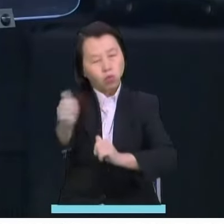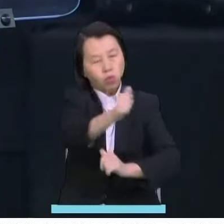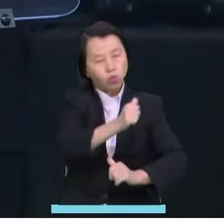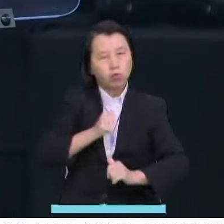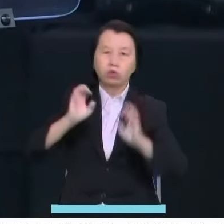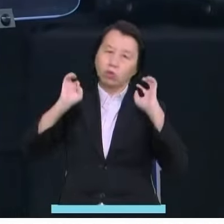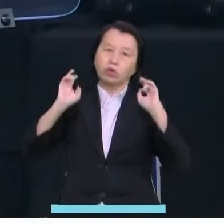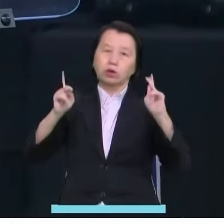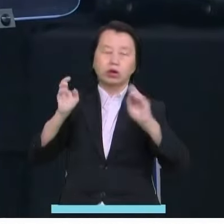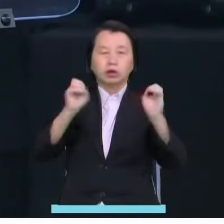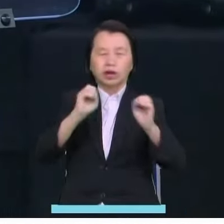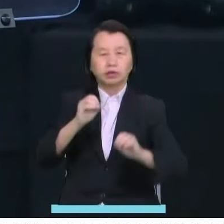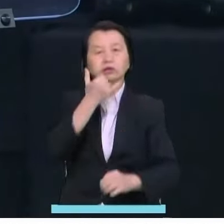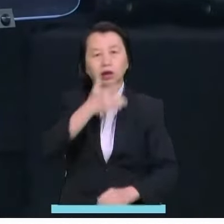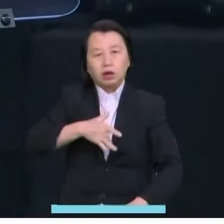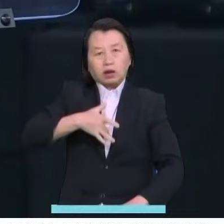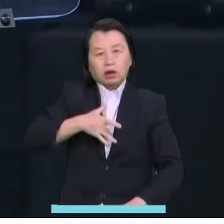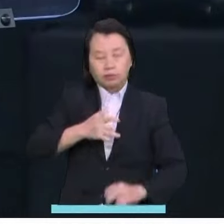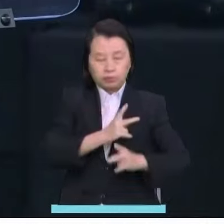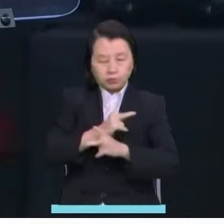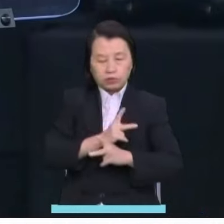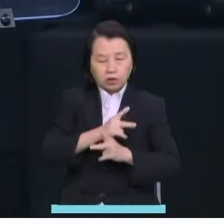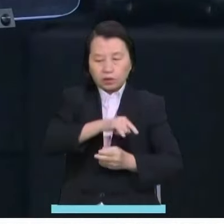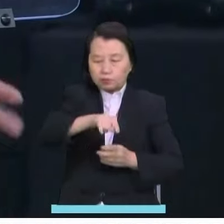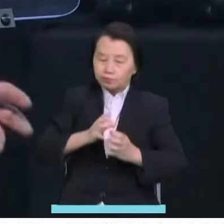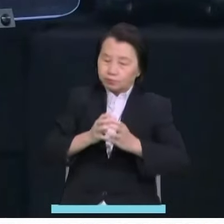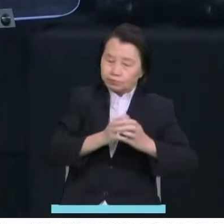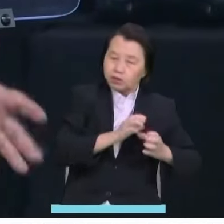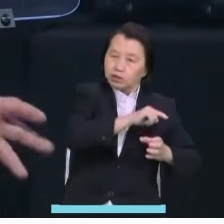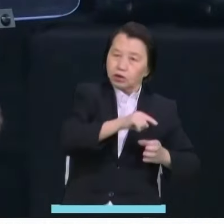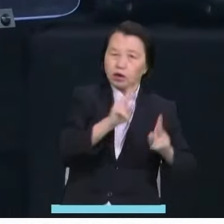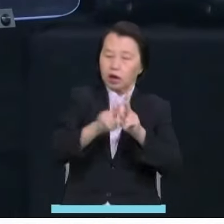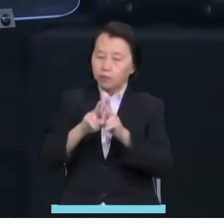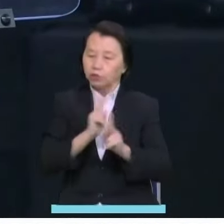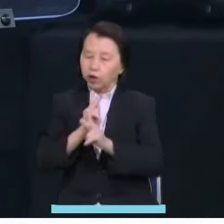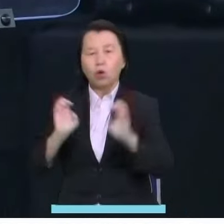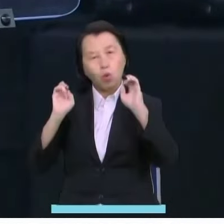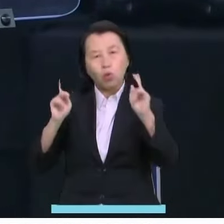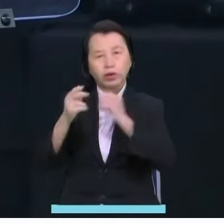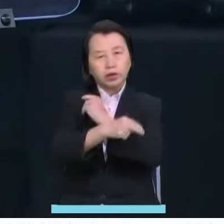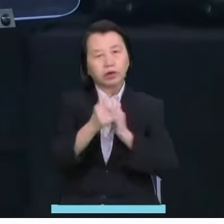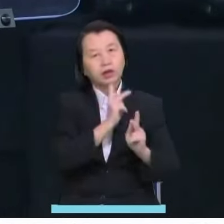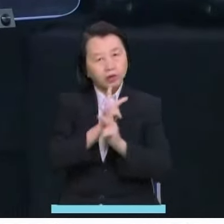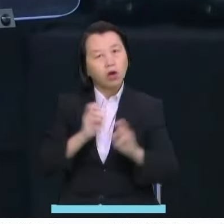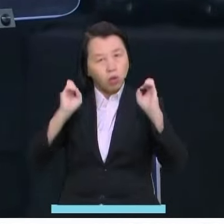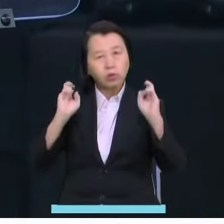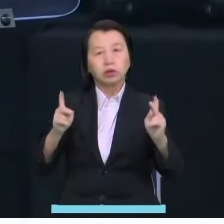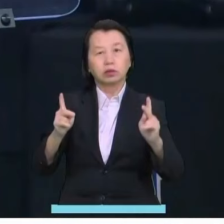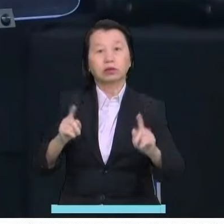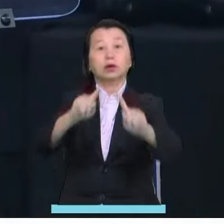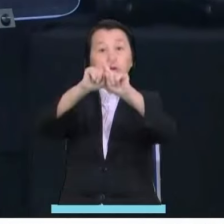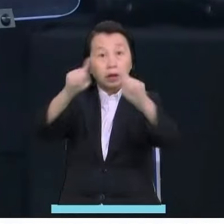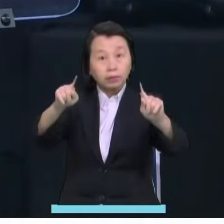Tiada salahnya ada perasaan untuk menjaga rantau kita, kawasan kita, kampung kita, negeri kita.